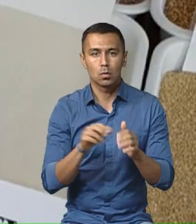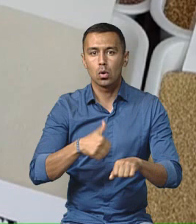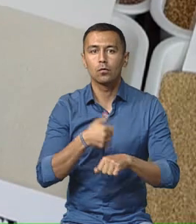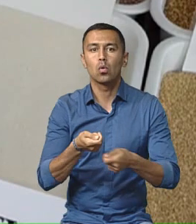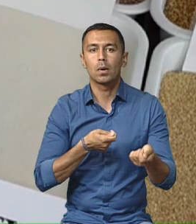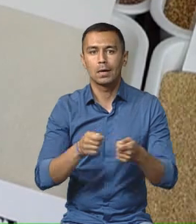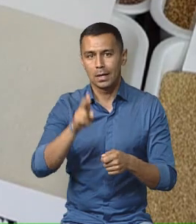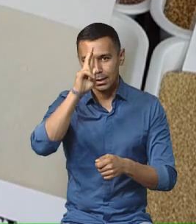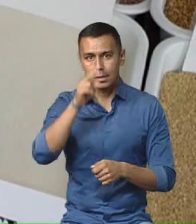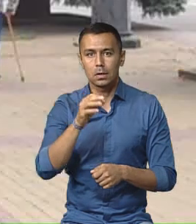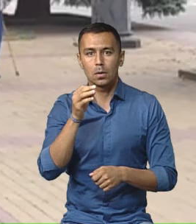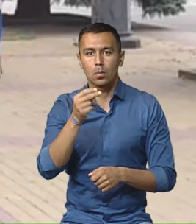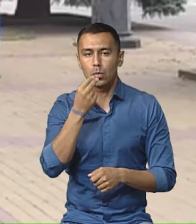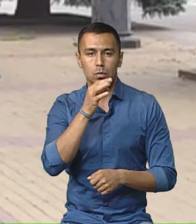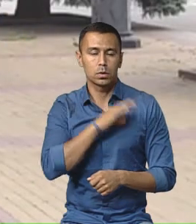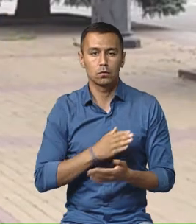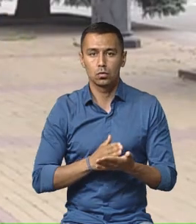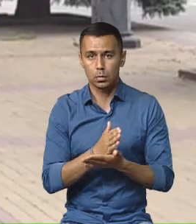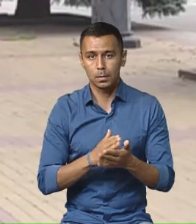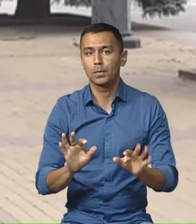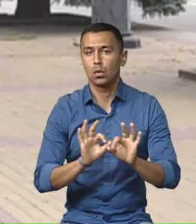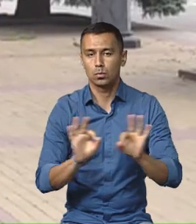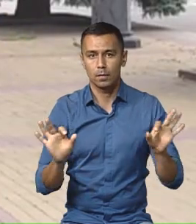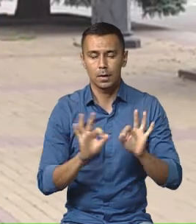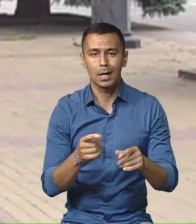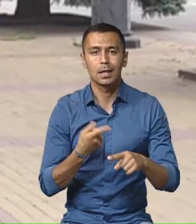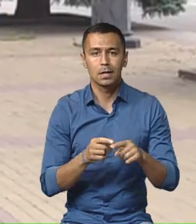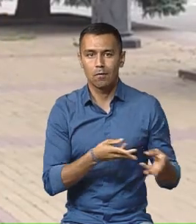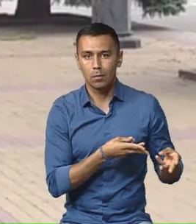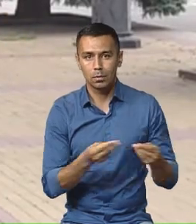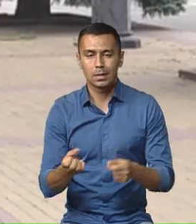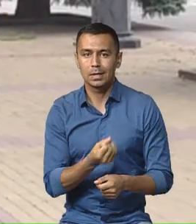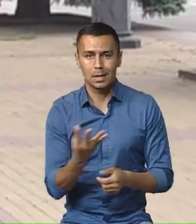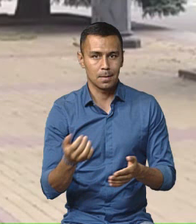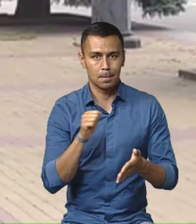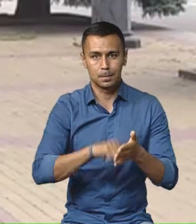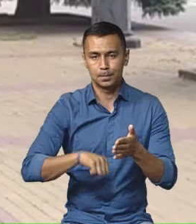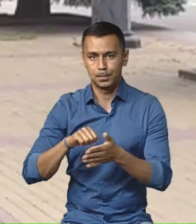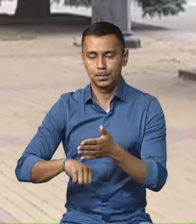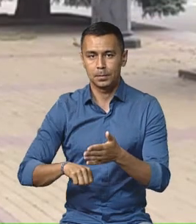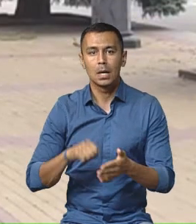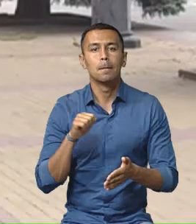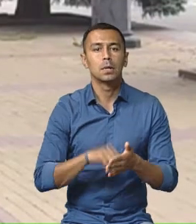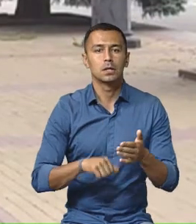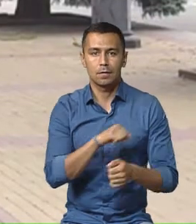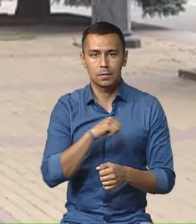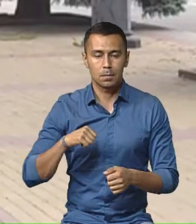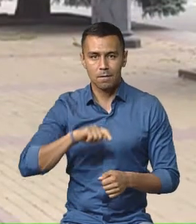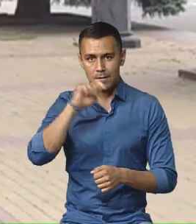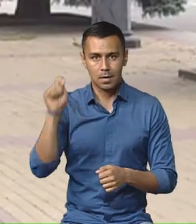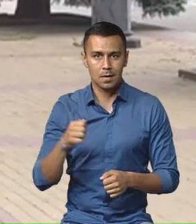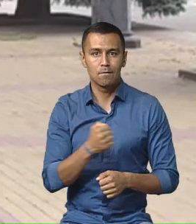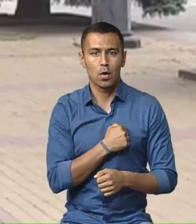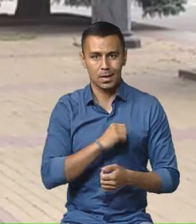управління Держпродспоживслужби в області Ігор Михальчук розповідає, на це вплинули кілька чинників. Причина в самій війні, в воєнному